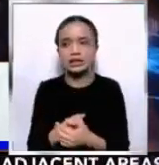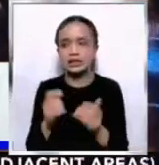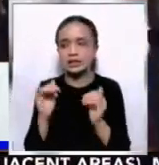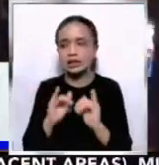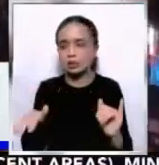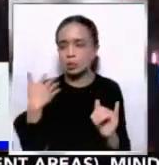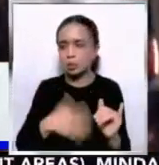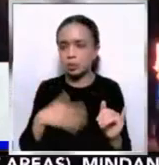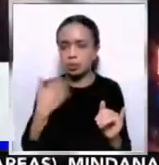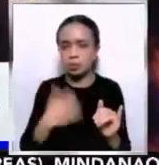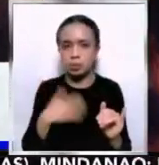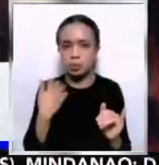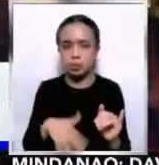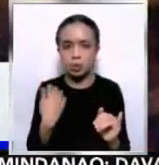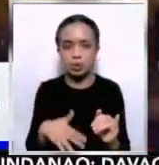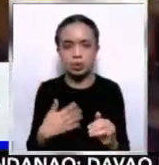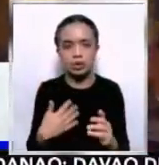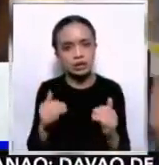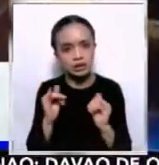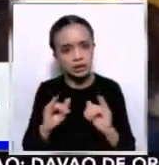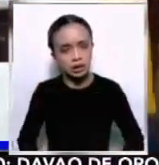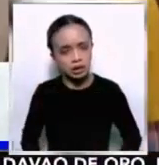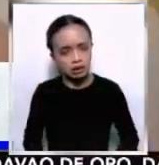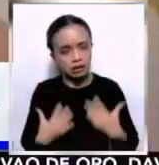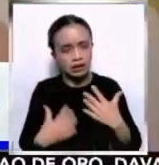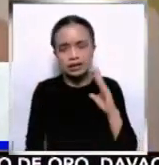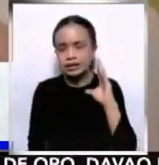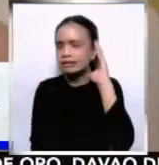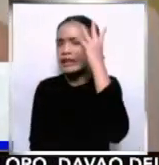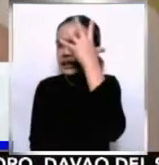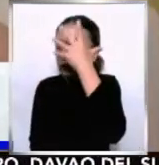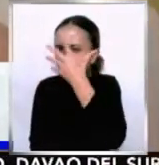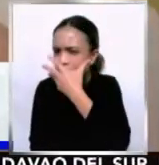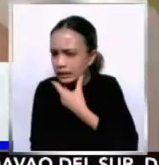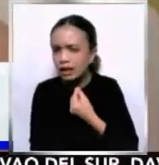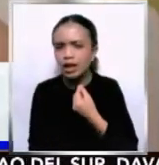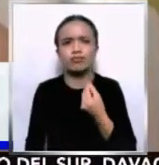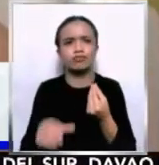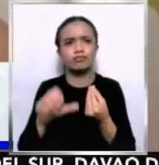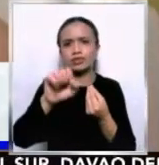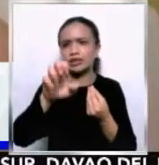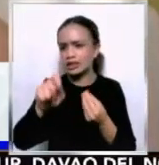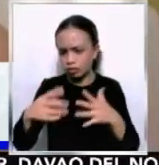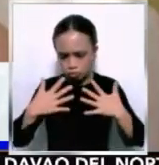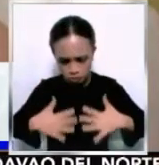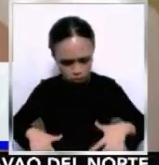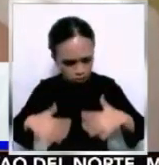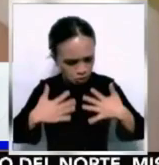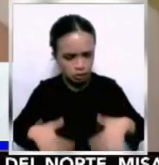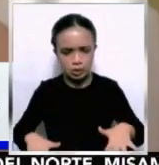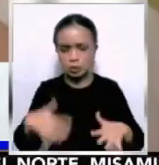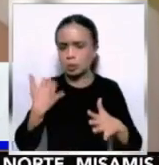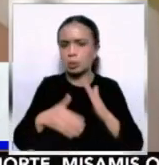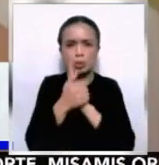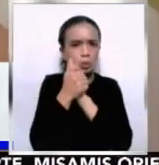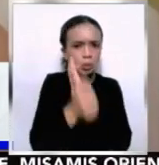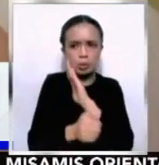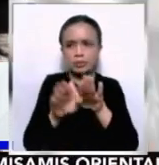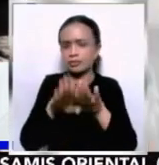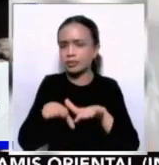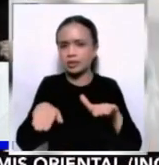ng proyekto. Ang ganda-ganda po nung set, ang ganda ng costumes, ang huhusay po ng mga bata o